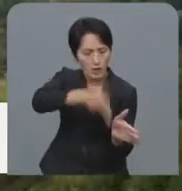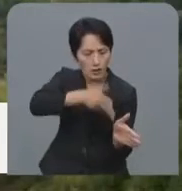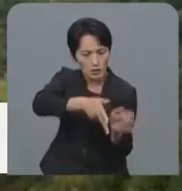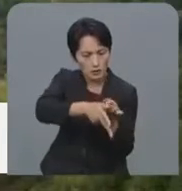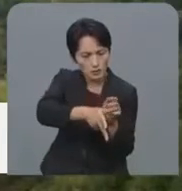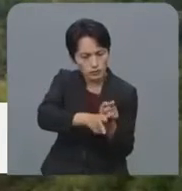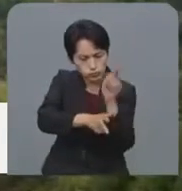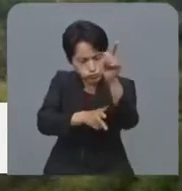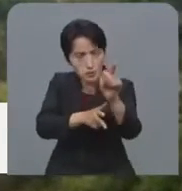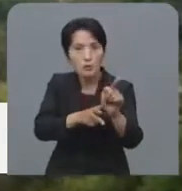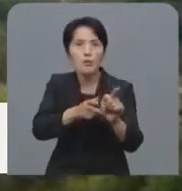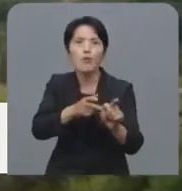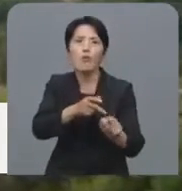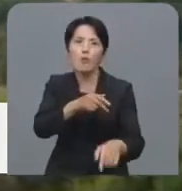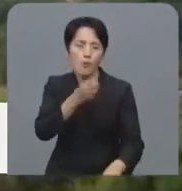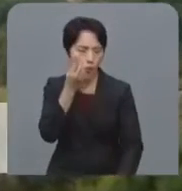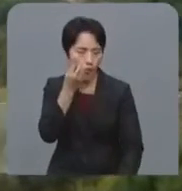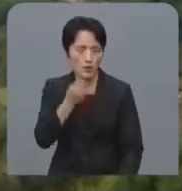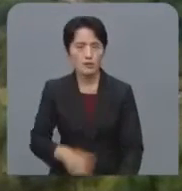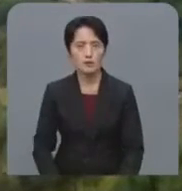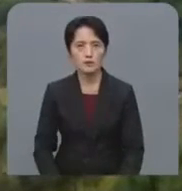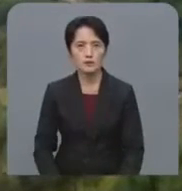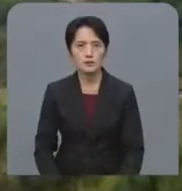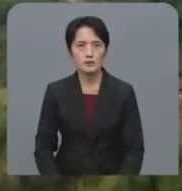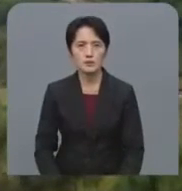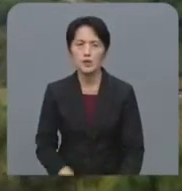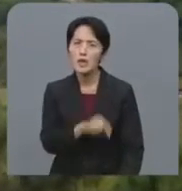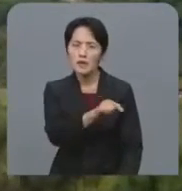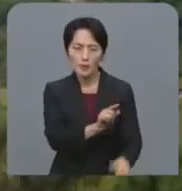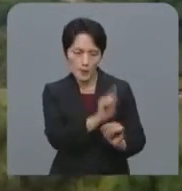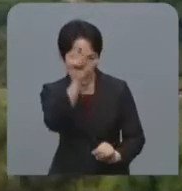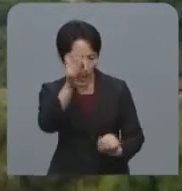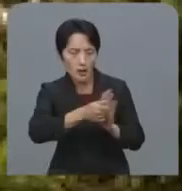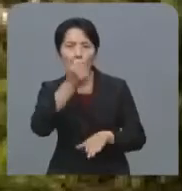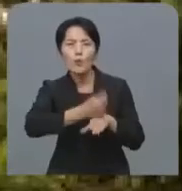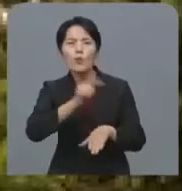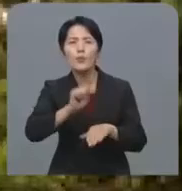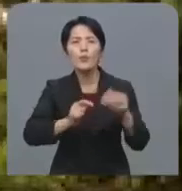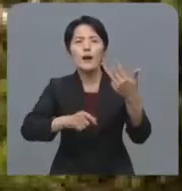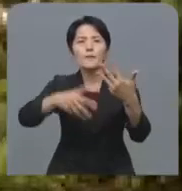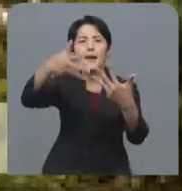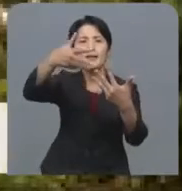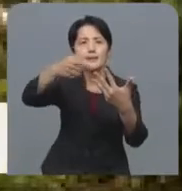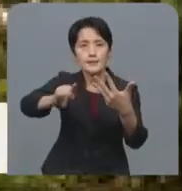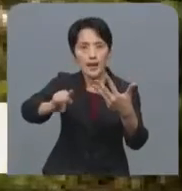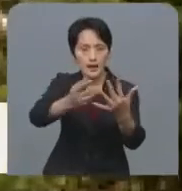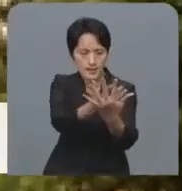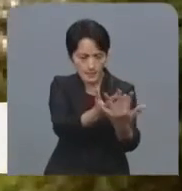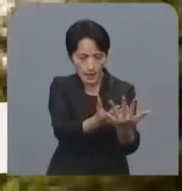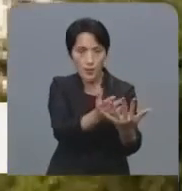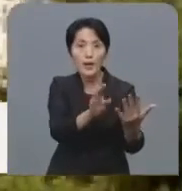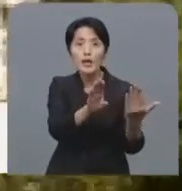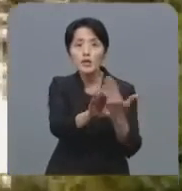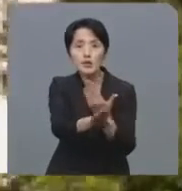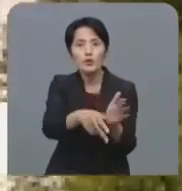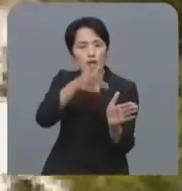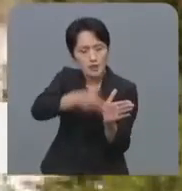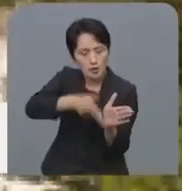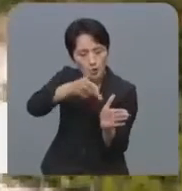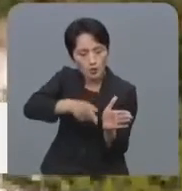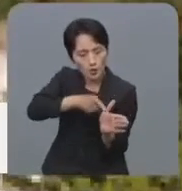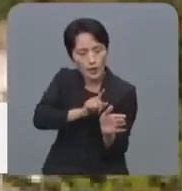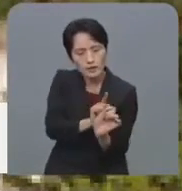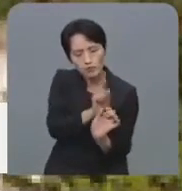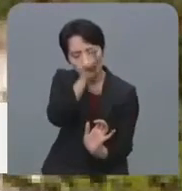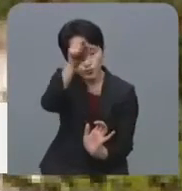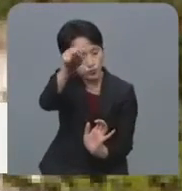展与武器体系开发五年计划第一年重点课题，进行正常的防卫活动，这与南朝